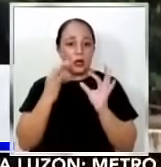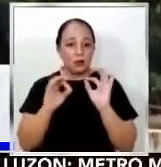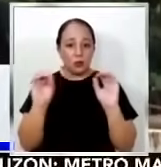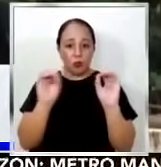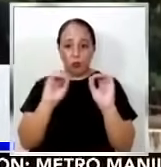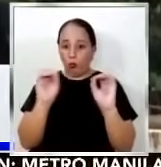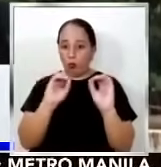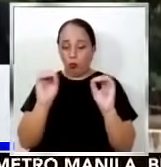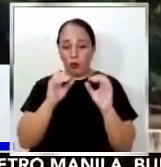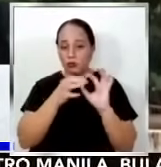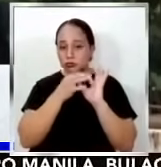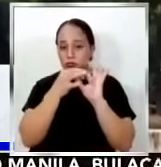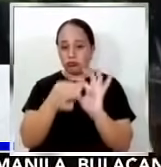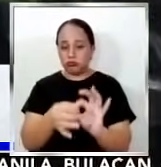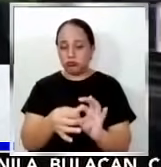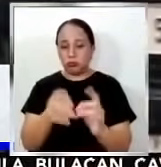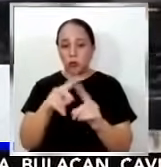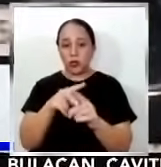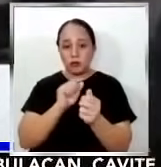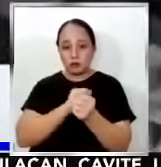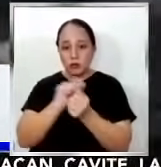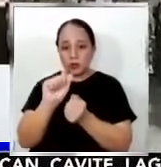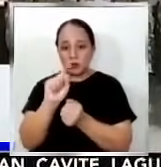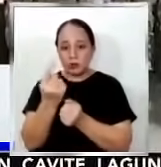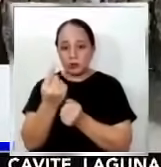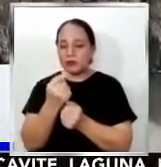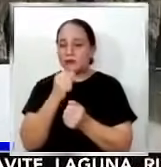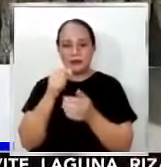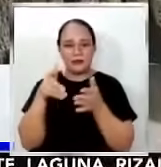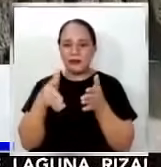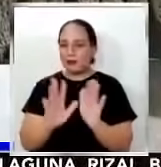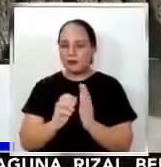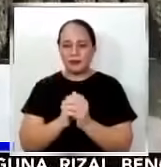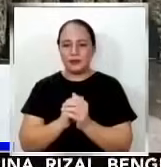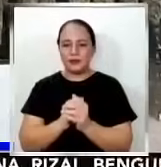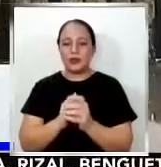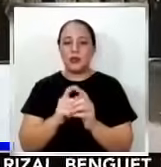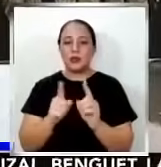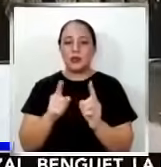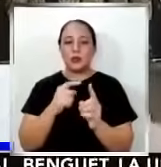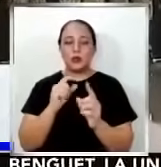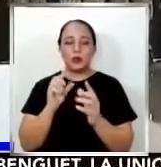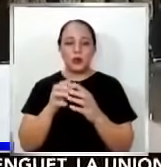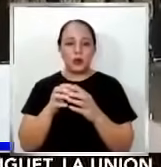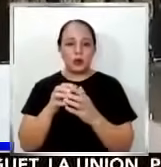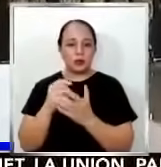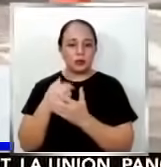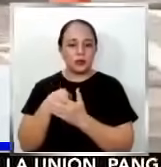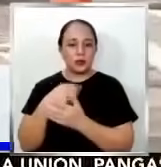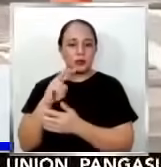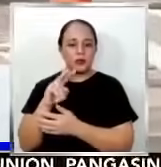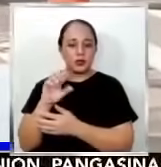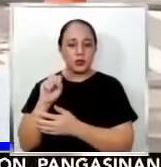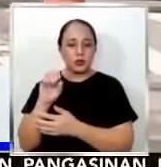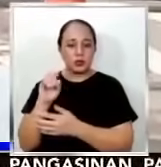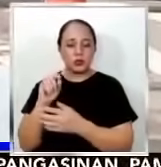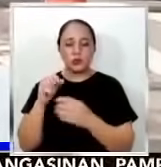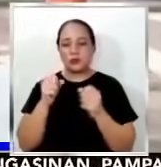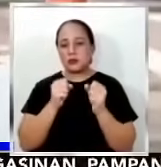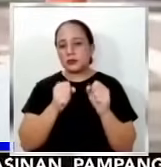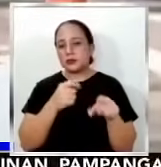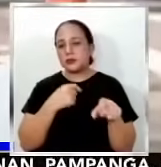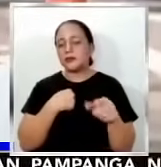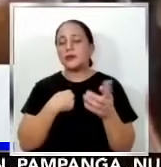venue o makikiraan lang, di pinapadaan. Nakaporma naman sa V. Soto Street ang mga pulis na naka-anti-riot